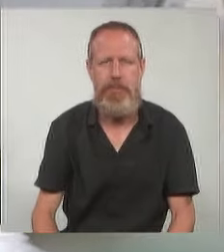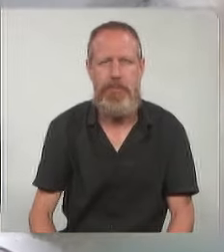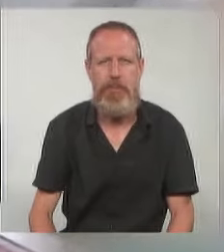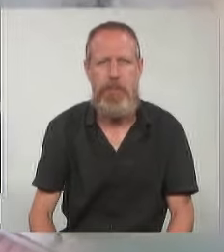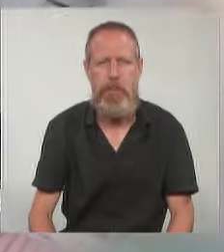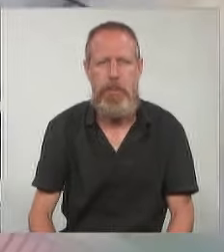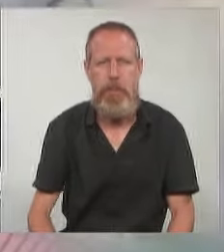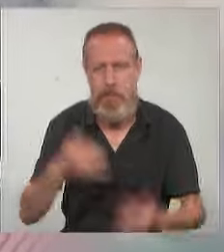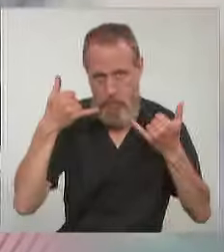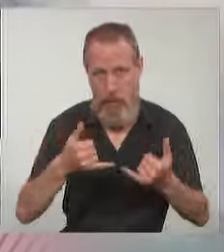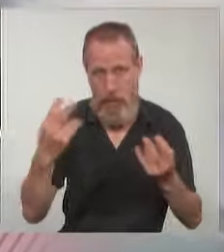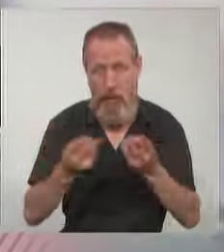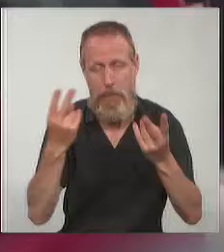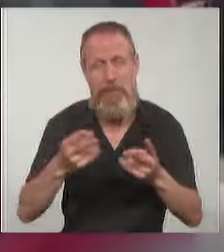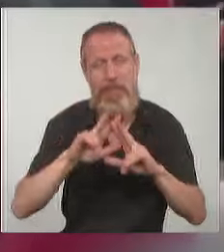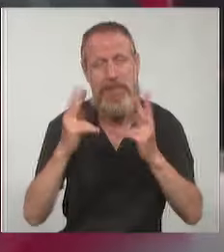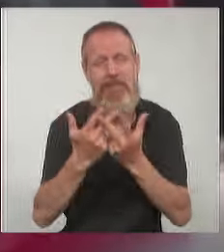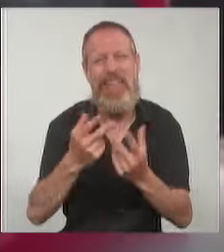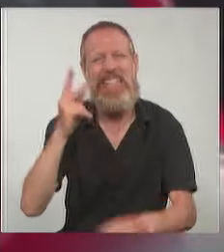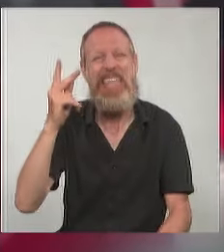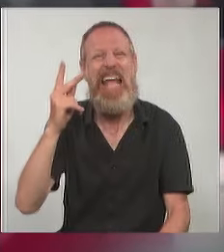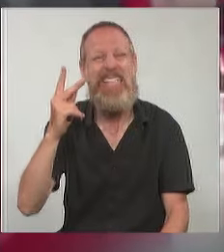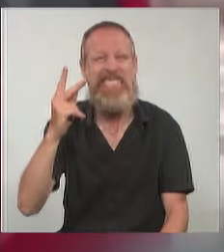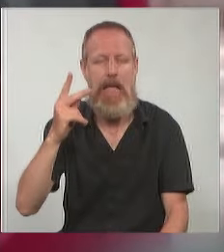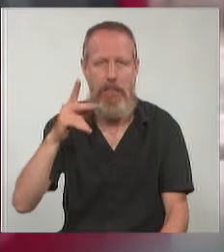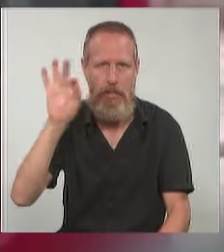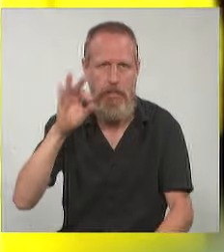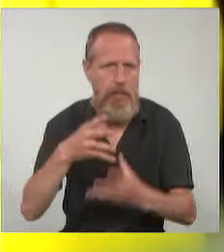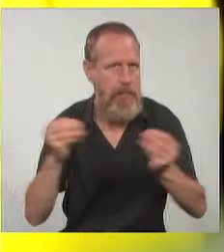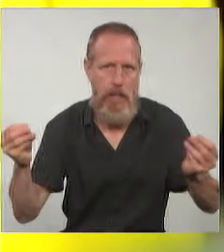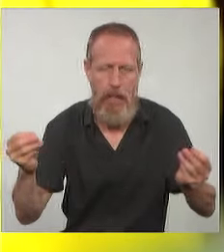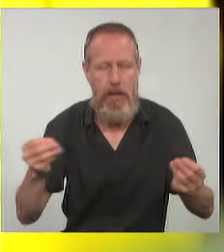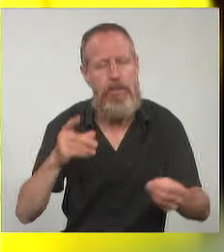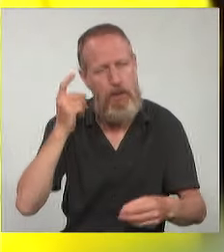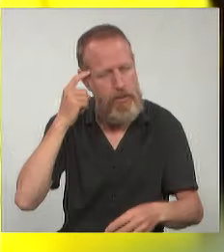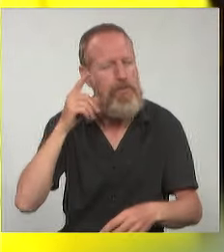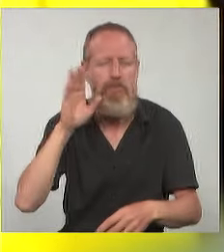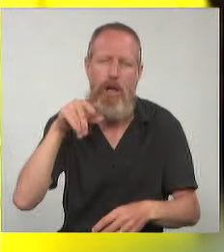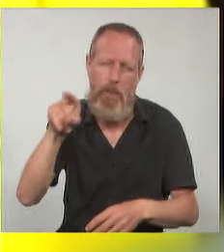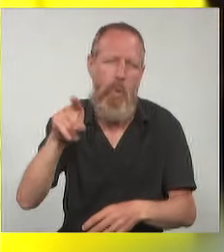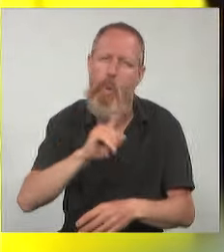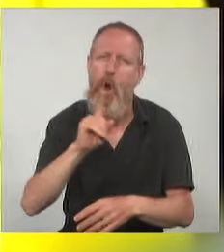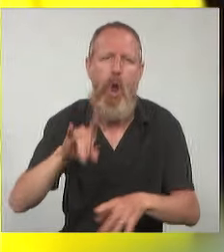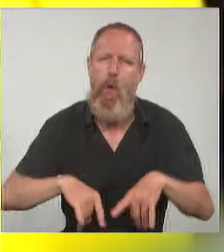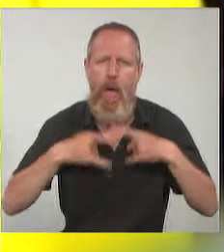כעת מחפשים הצוותים אחר קריסטיאן שעדיין נעדר, והערכה היא שגם הוא כבר אינו בין החיים.